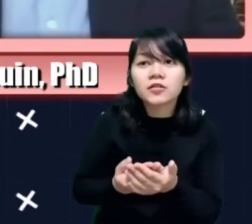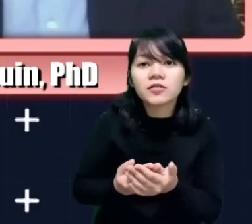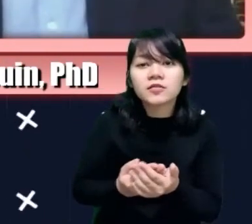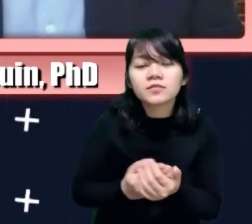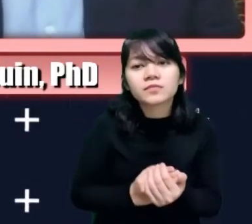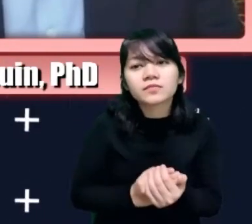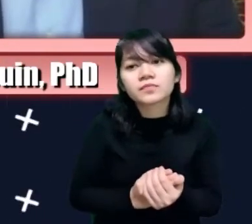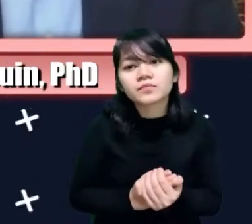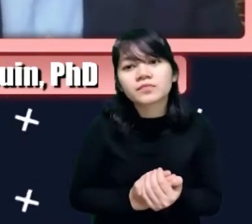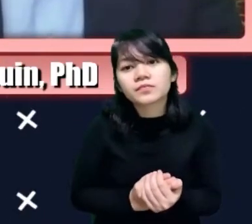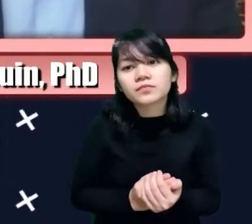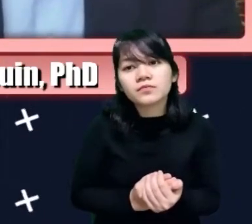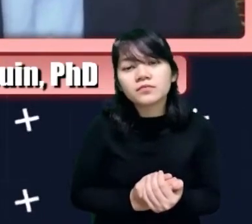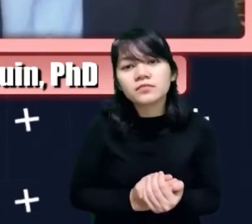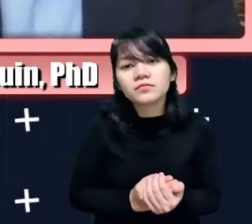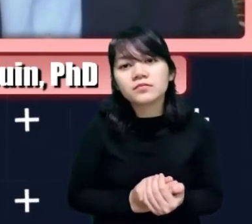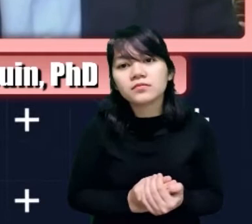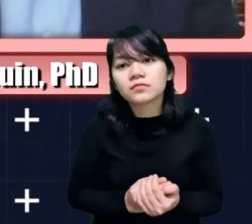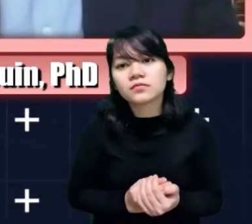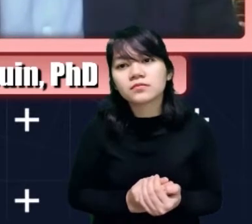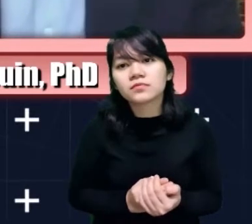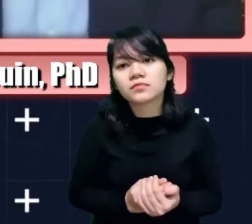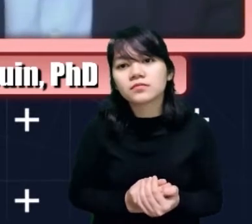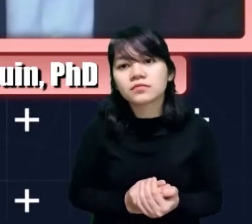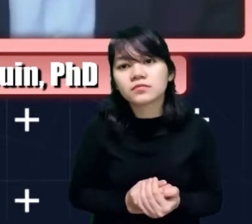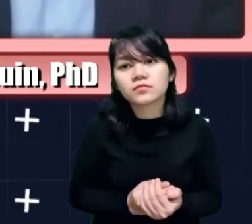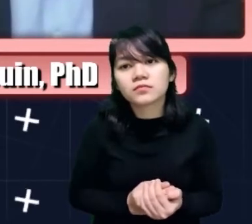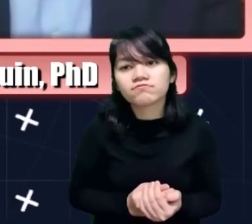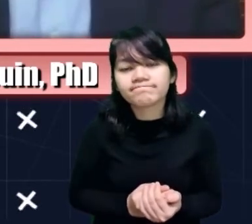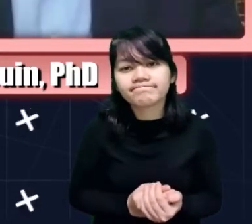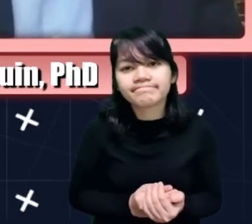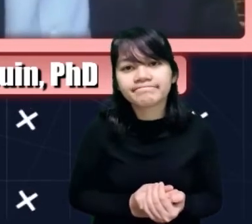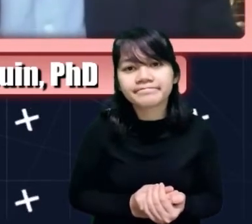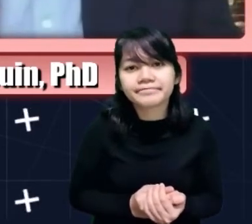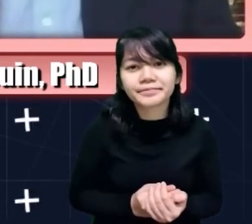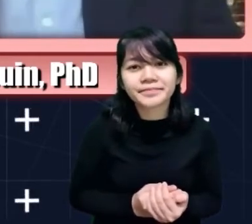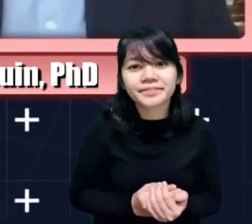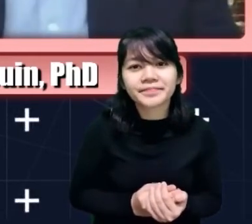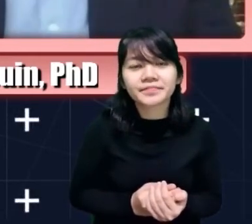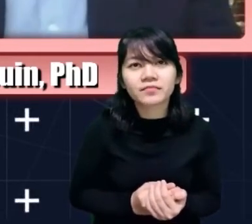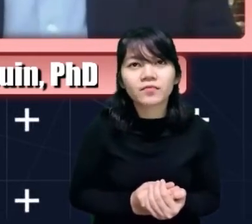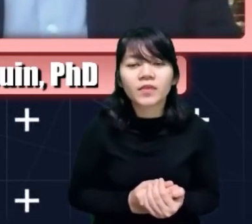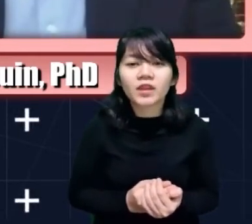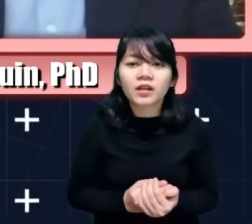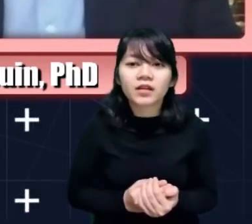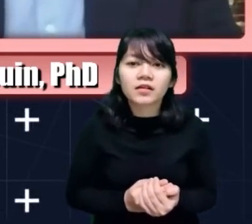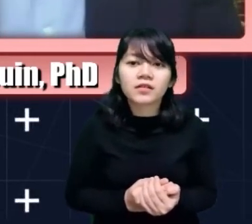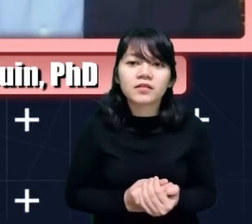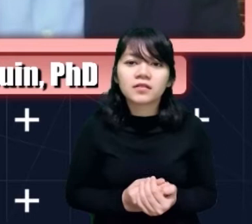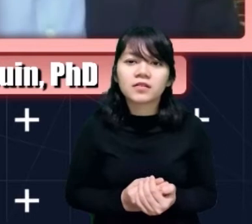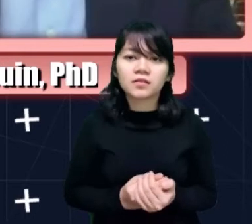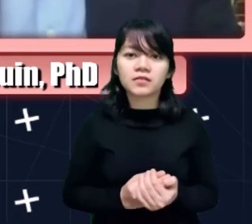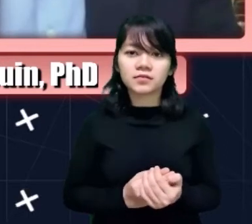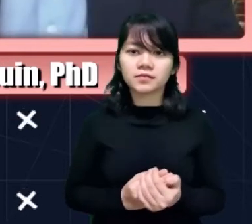mendatangkan, ah kayaknya mereka pengen sekali makan ketimun, saya datangkan aja ketimun banyak. Enggak, kayaknya mereka kepengen semangka,